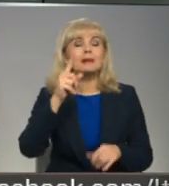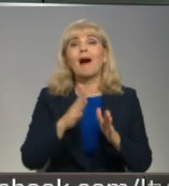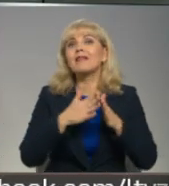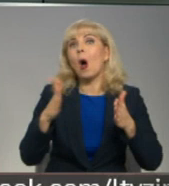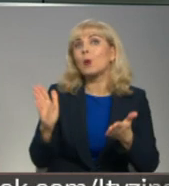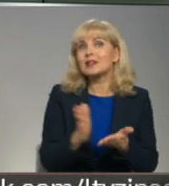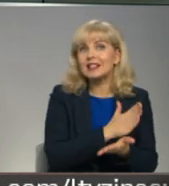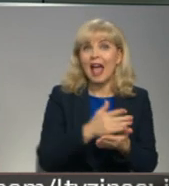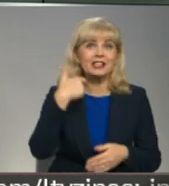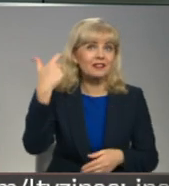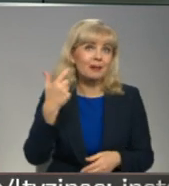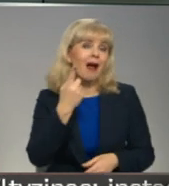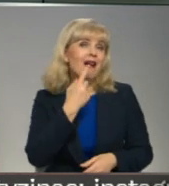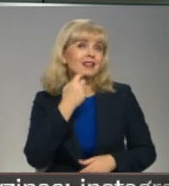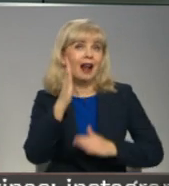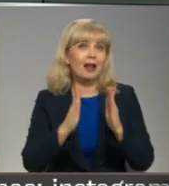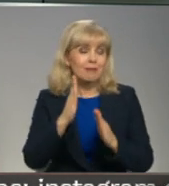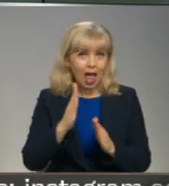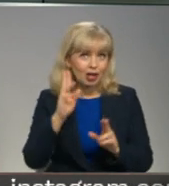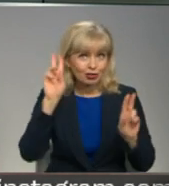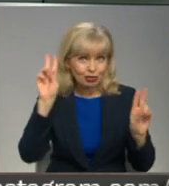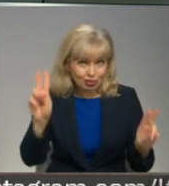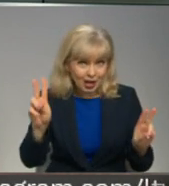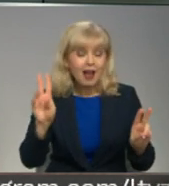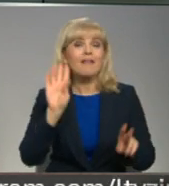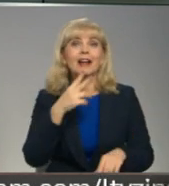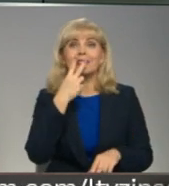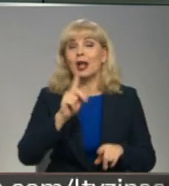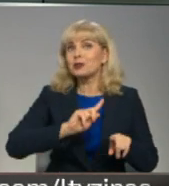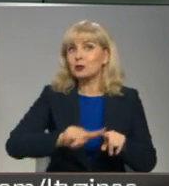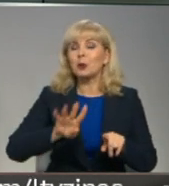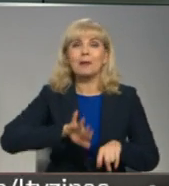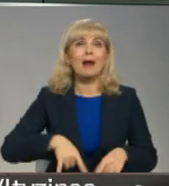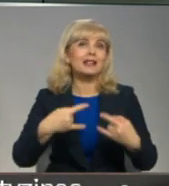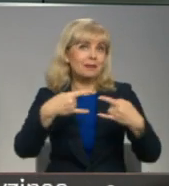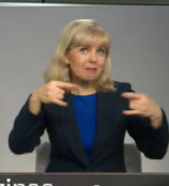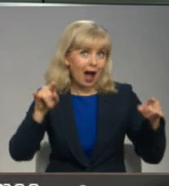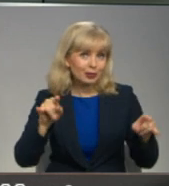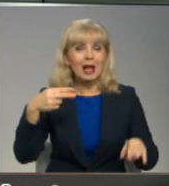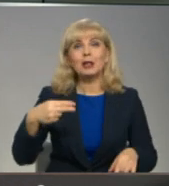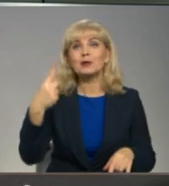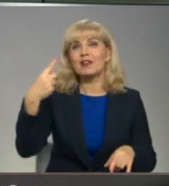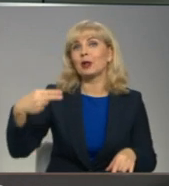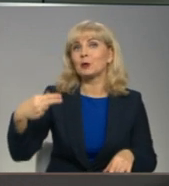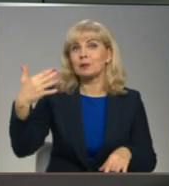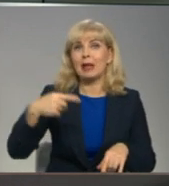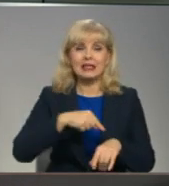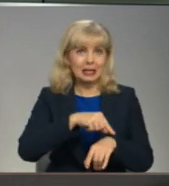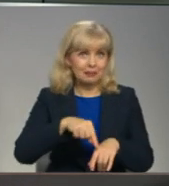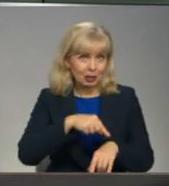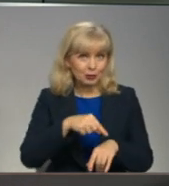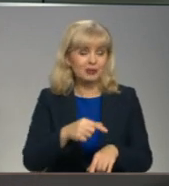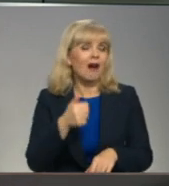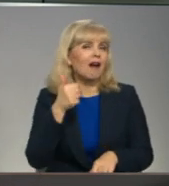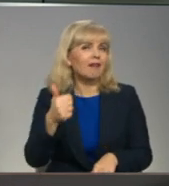daudzsēriju filmas Sarkanais mešs sērijas. Tās varēs redzēt pēc panorāmas pulksteni 21 un 25 minūtēs.